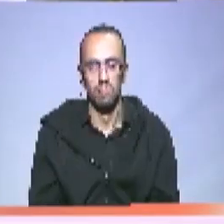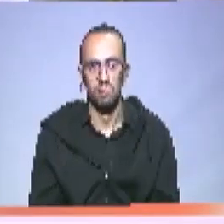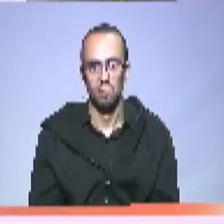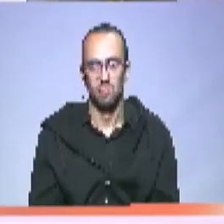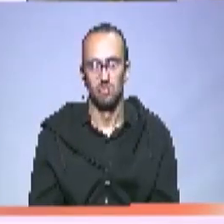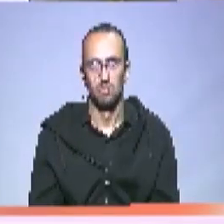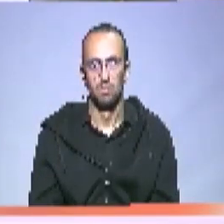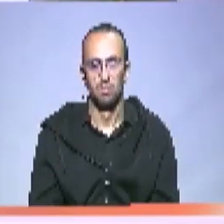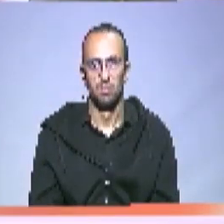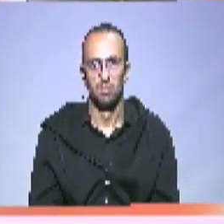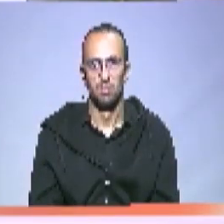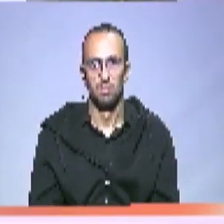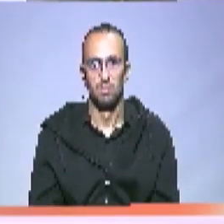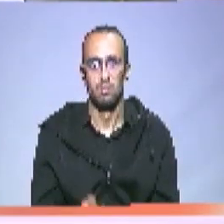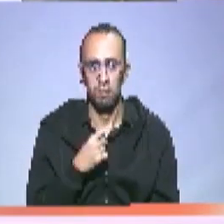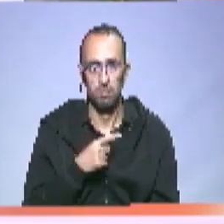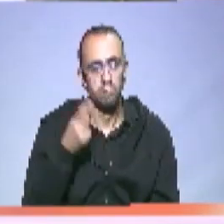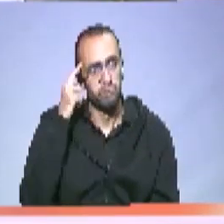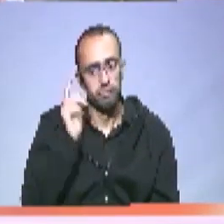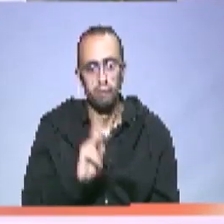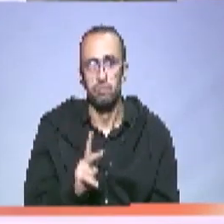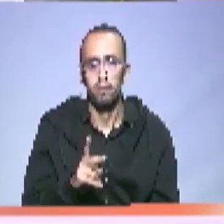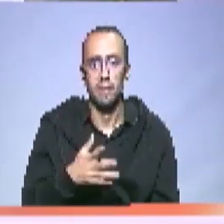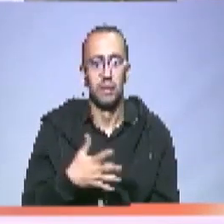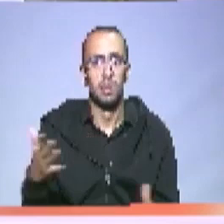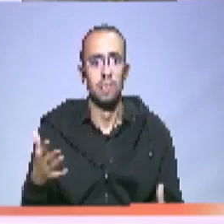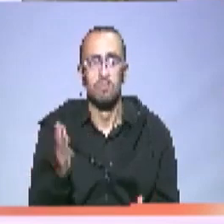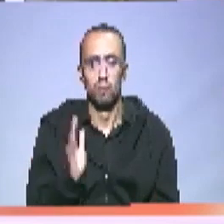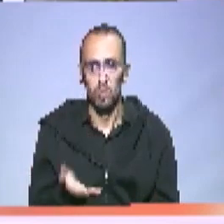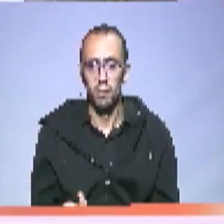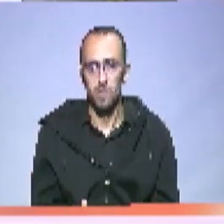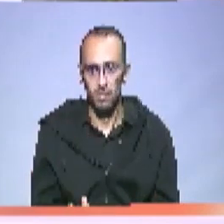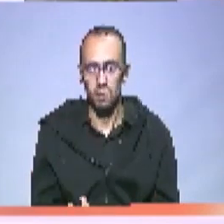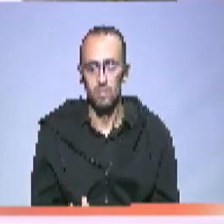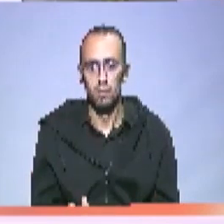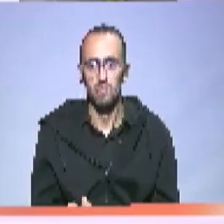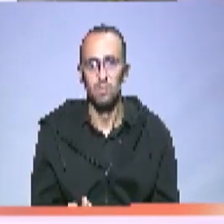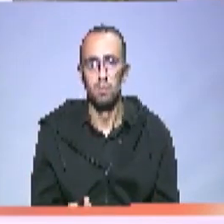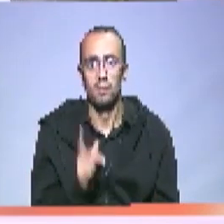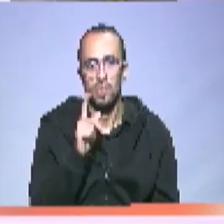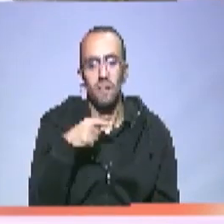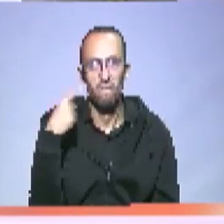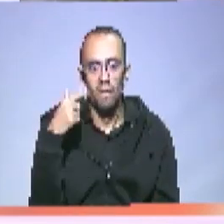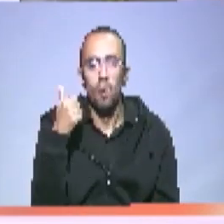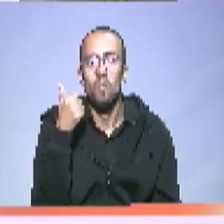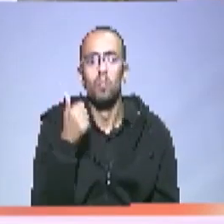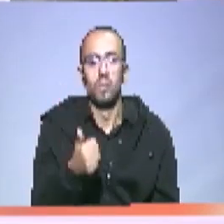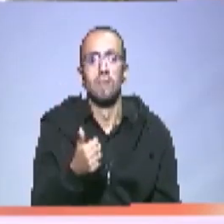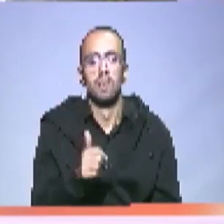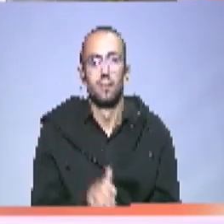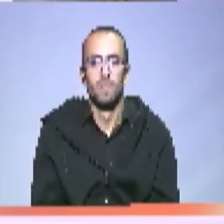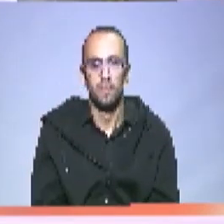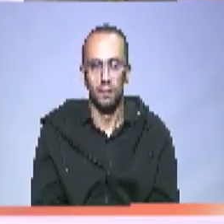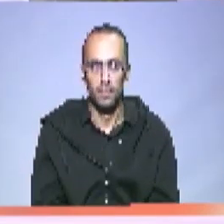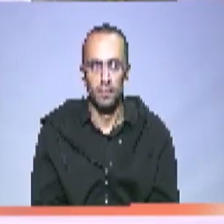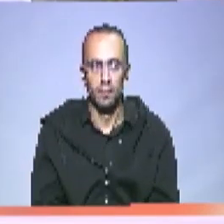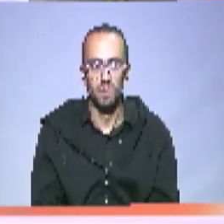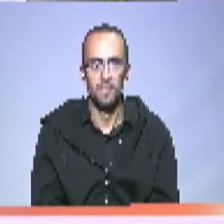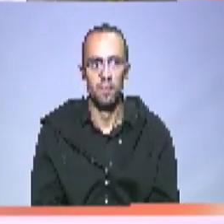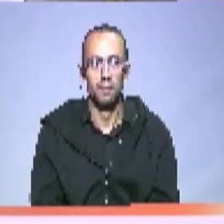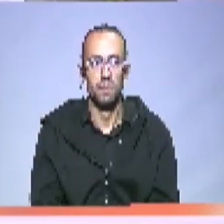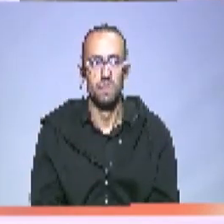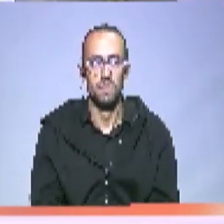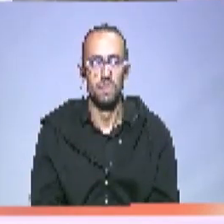محتاجها وبنوع، ممكن أنوع ممكن أحط حاجات كتيرة جدا، بس محتاج بقى إيه تفكير وإبداع زي ما تشوف بيعمل كده. اتفضل.